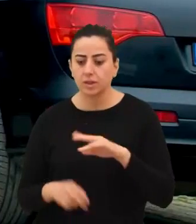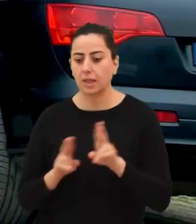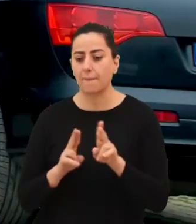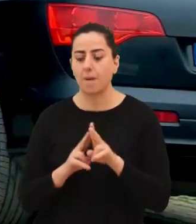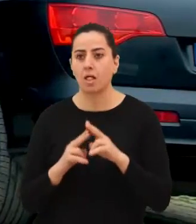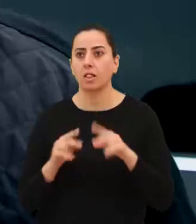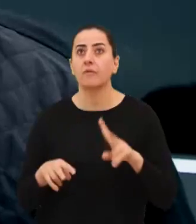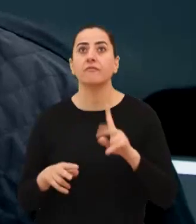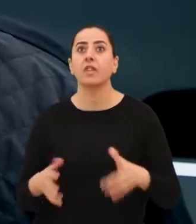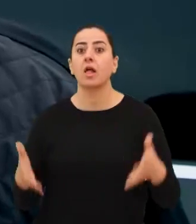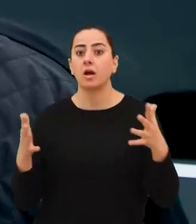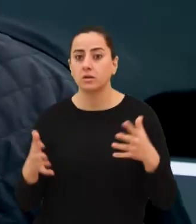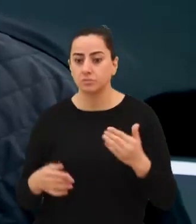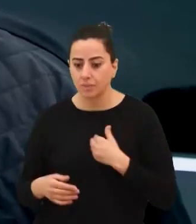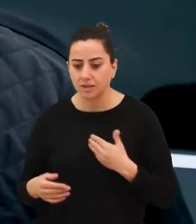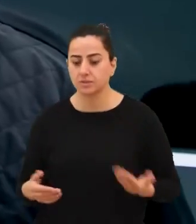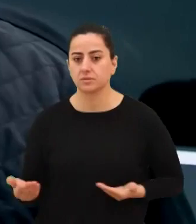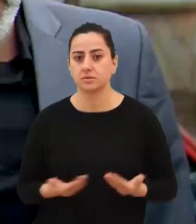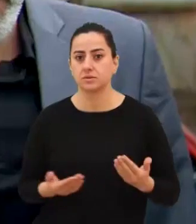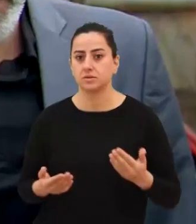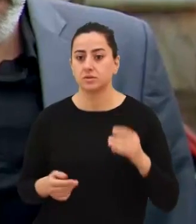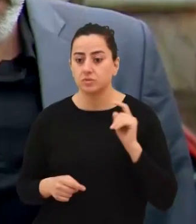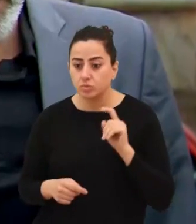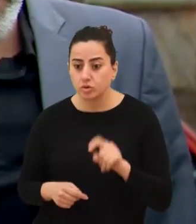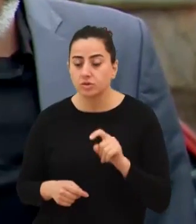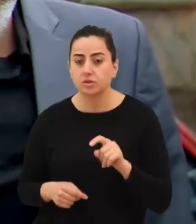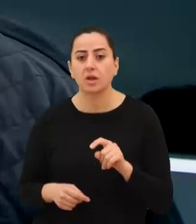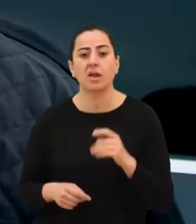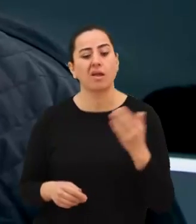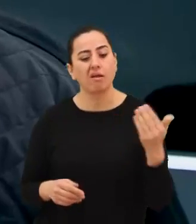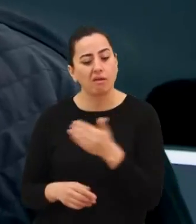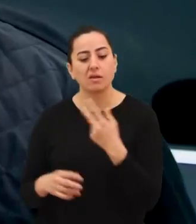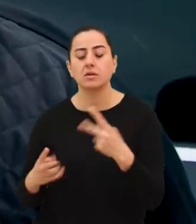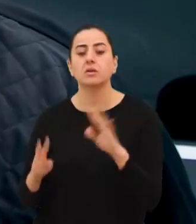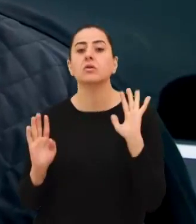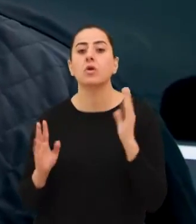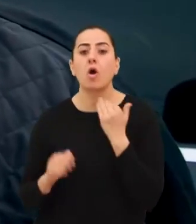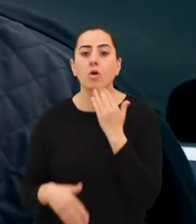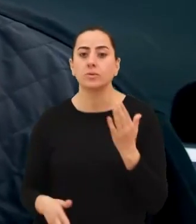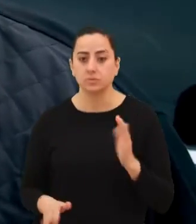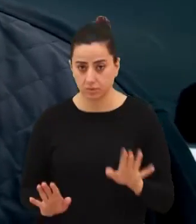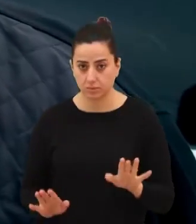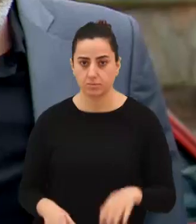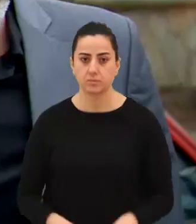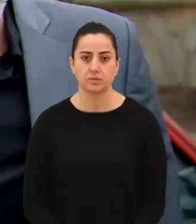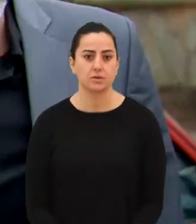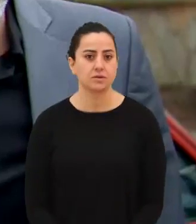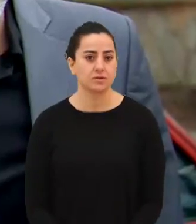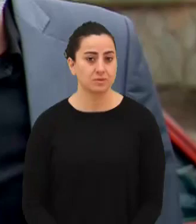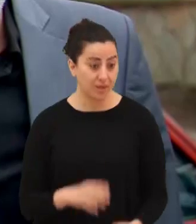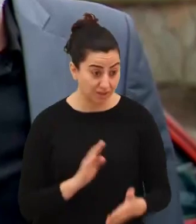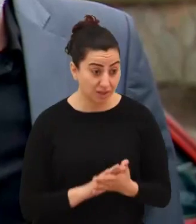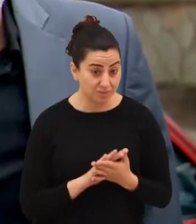Bey'in villası. Ben de onun kahyasıyım. Burası böyle her gelen gireceği bir yer değil ha tamam mı?